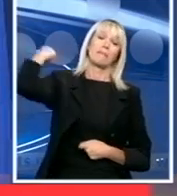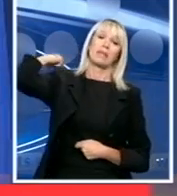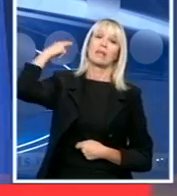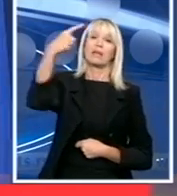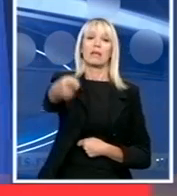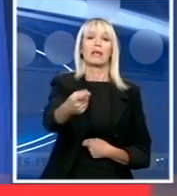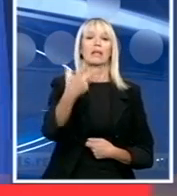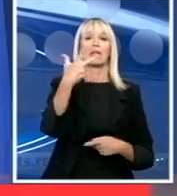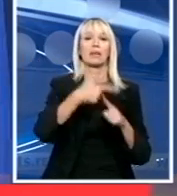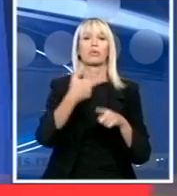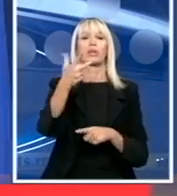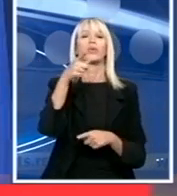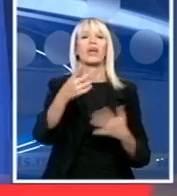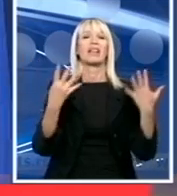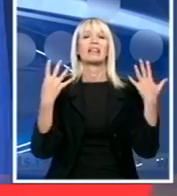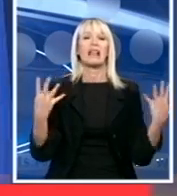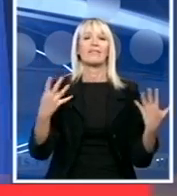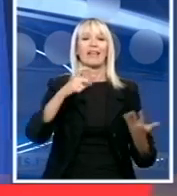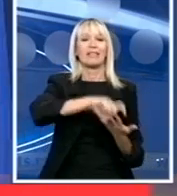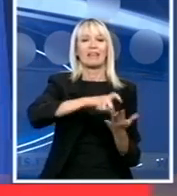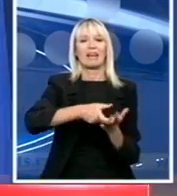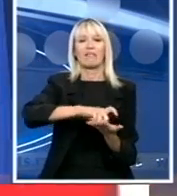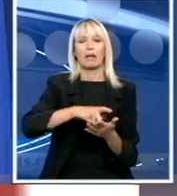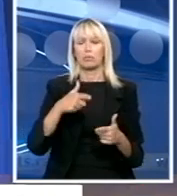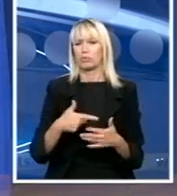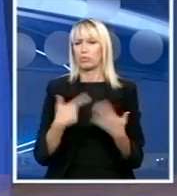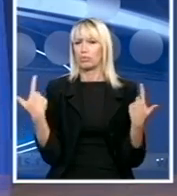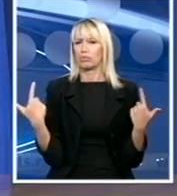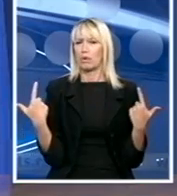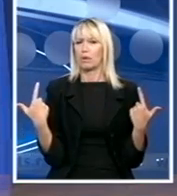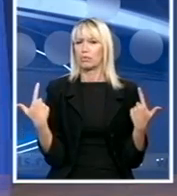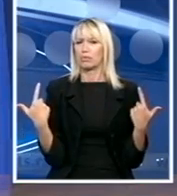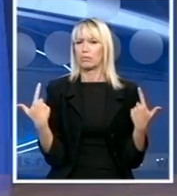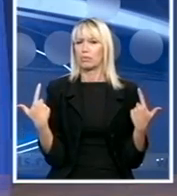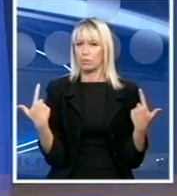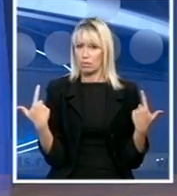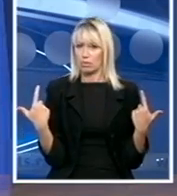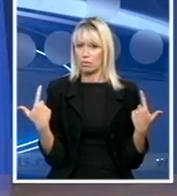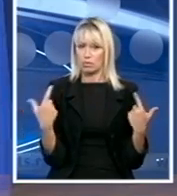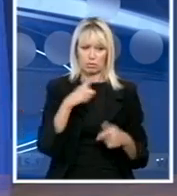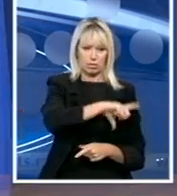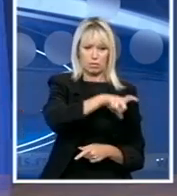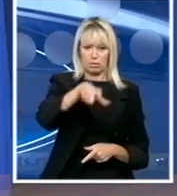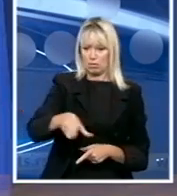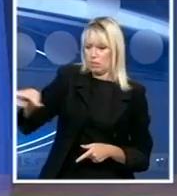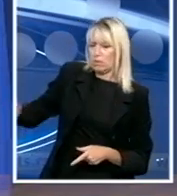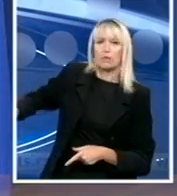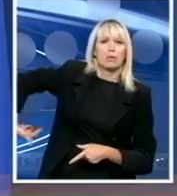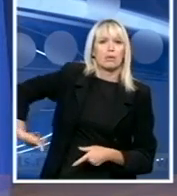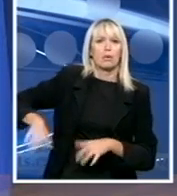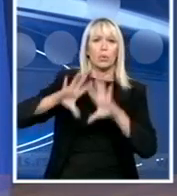tamo, 3 puta 3 je 9 kvadratnih metara. Da bi bilo jasno šta znači 1,5 metara distanci. Znači, za svaku